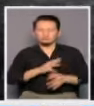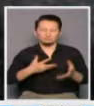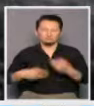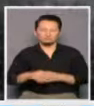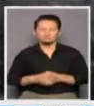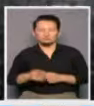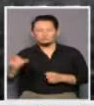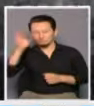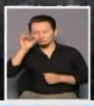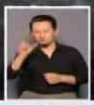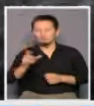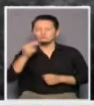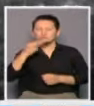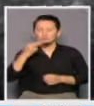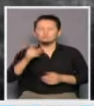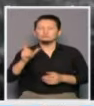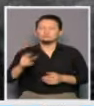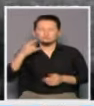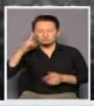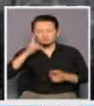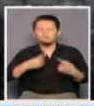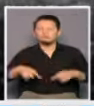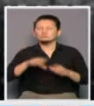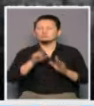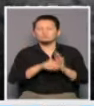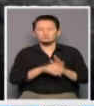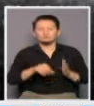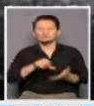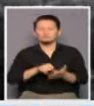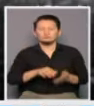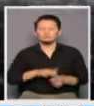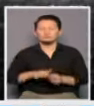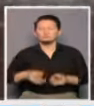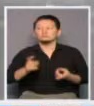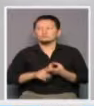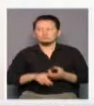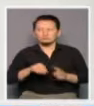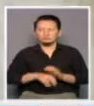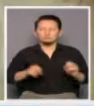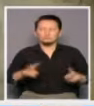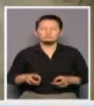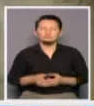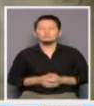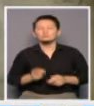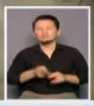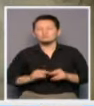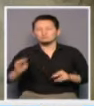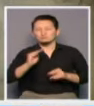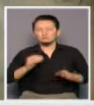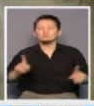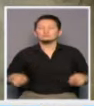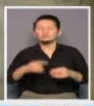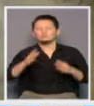империи. Образованные передовые представители казахской интеллигенции ставили своей целью сделать свой народ независимым. После февральского